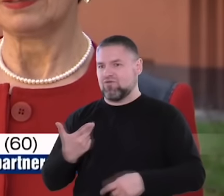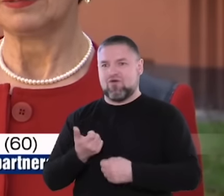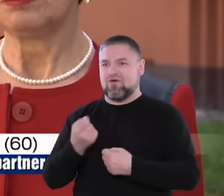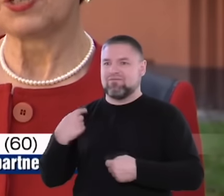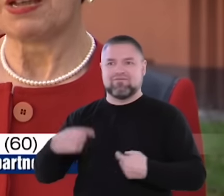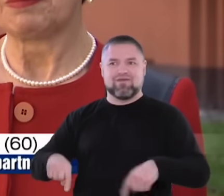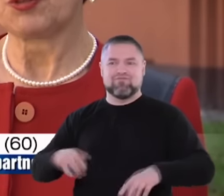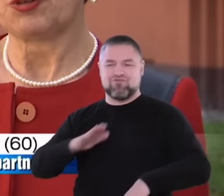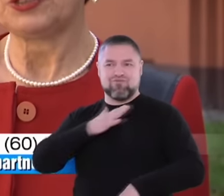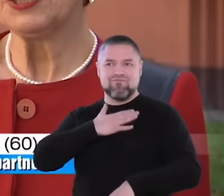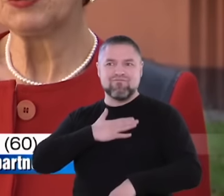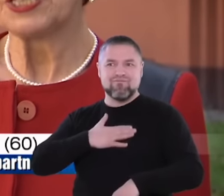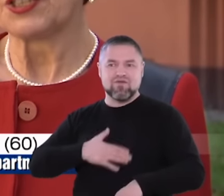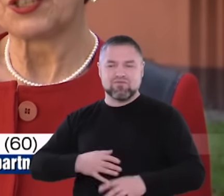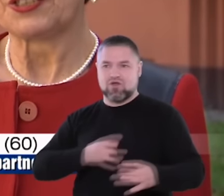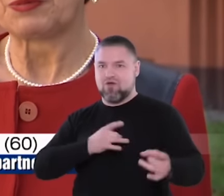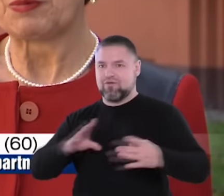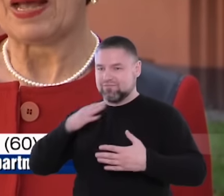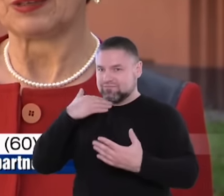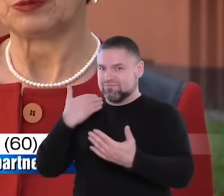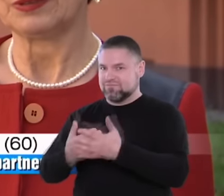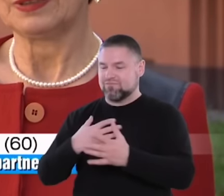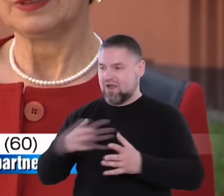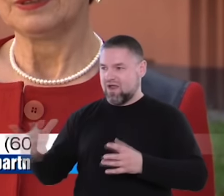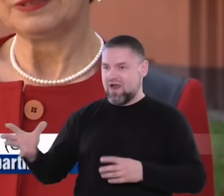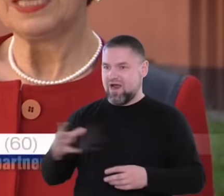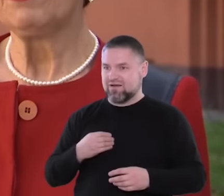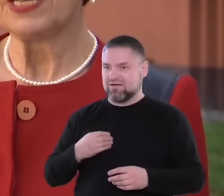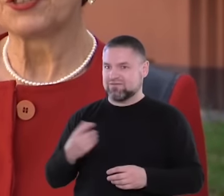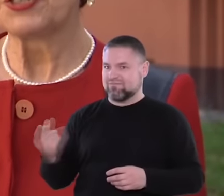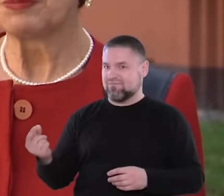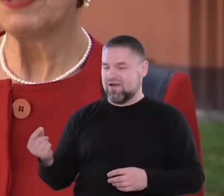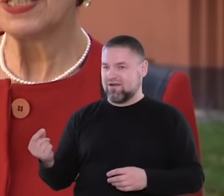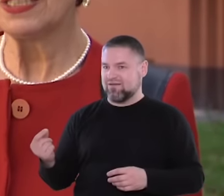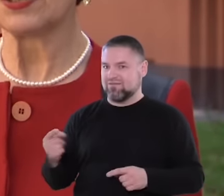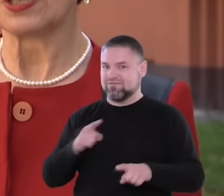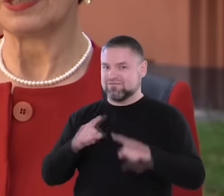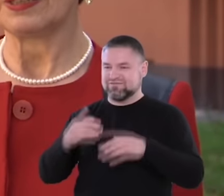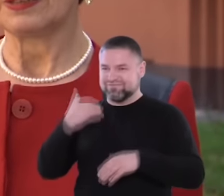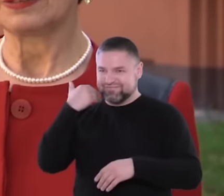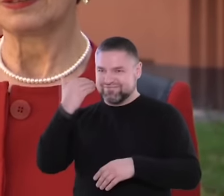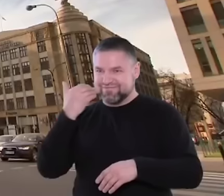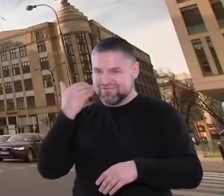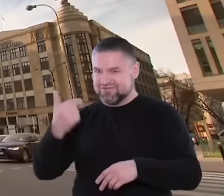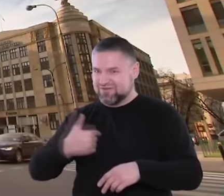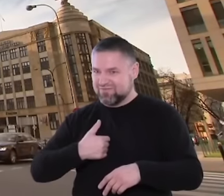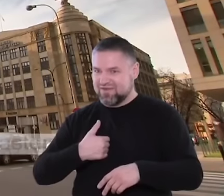miłe. Myślałam, że od razu przyzna się, że jesteśmy parą. Najwyraźniej się mnie wstydzi.